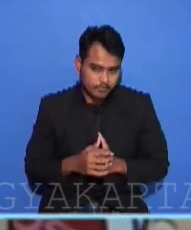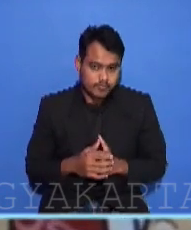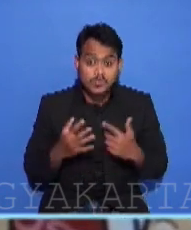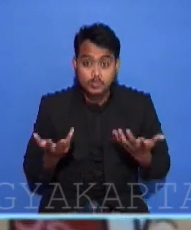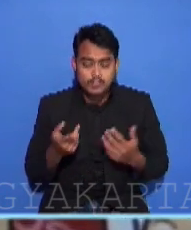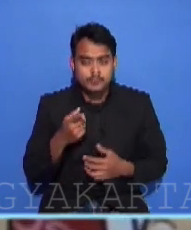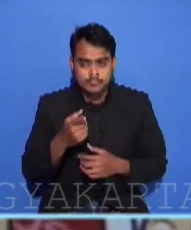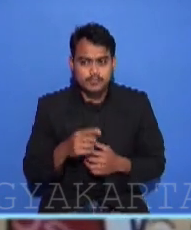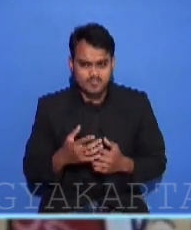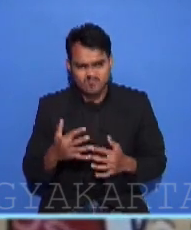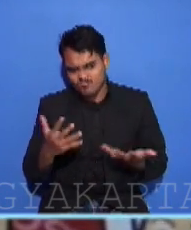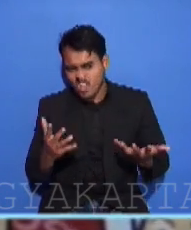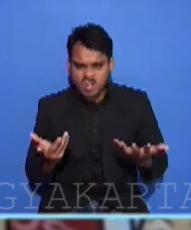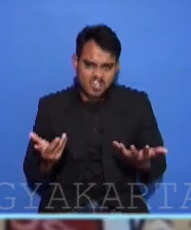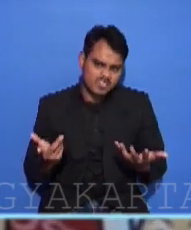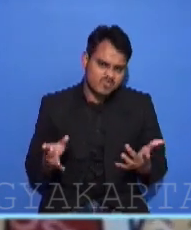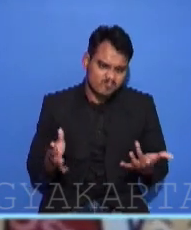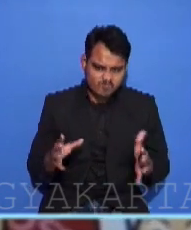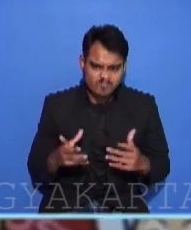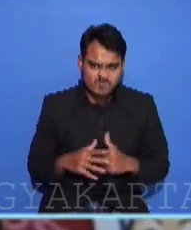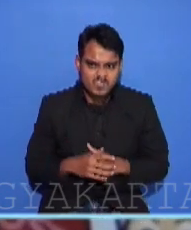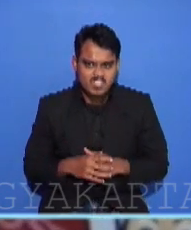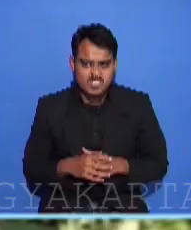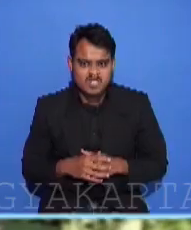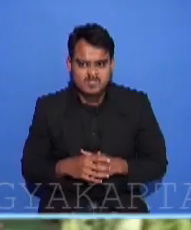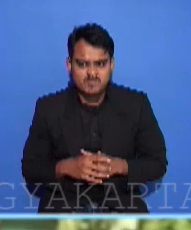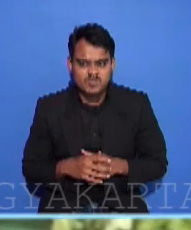kurang pas selaku pejuang juga.